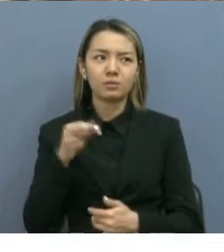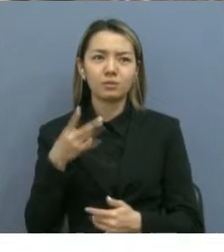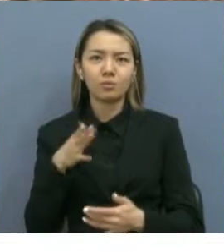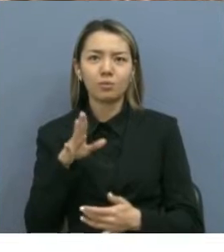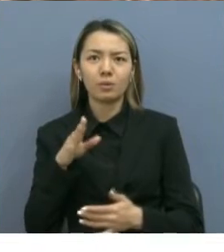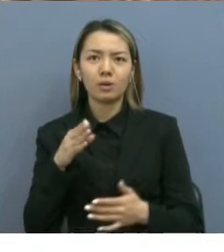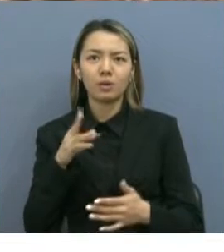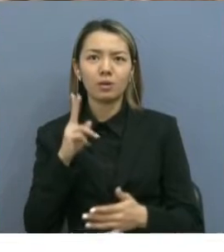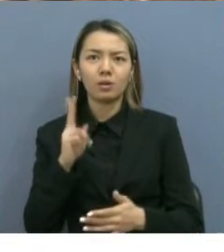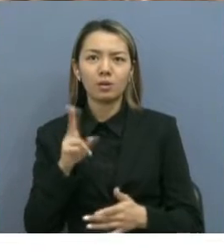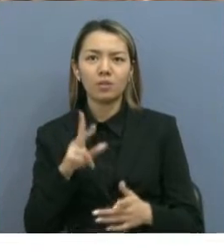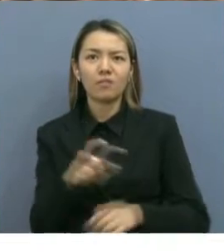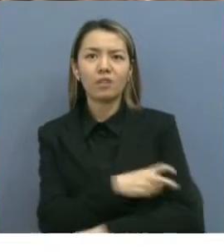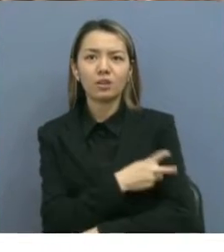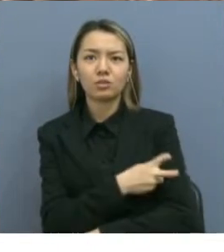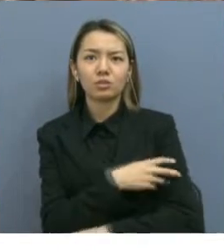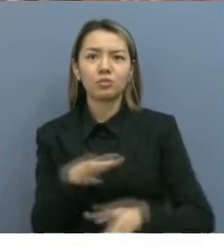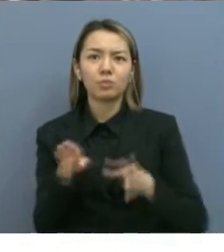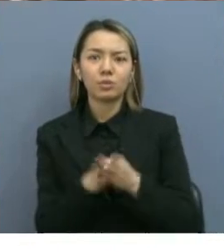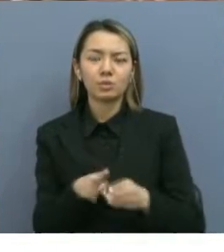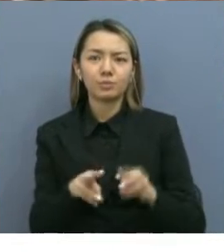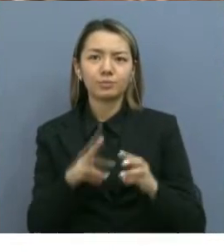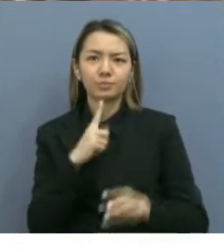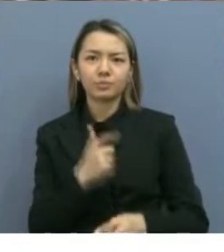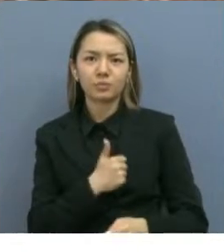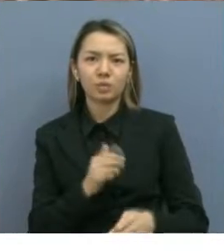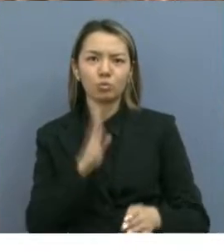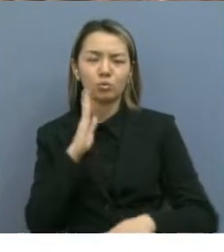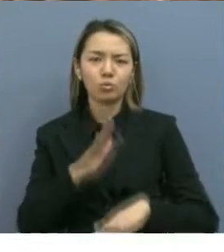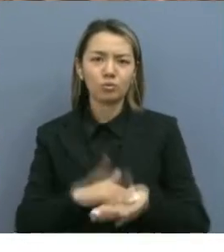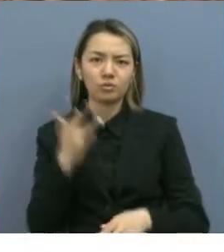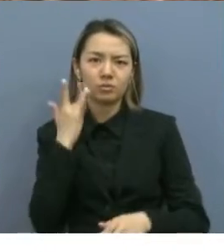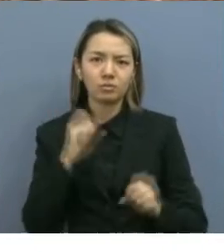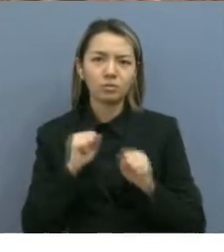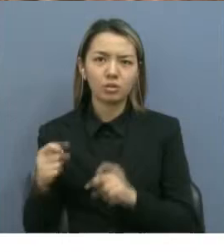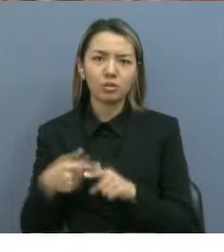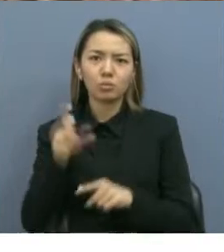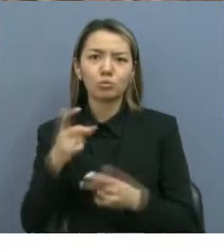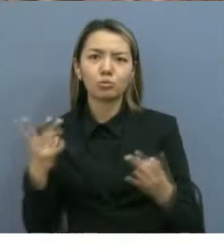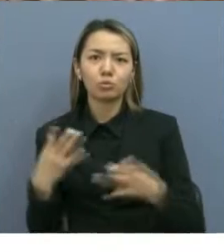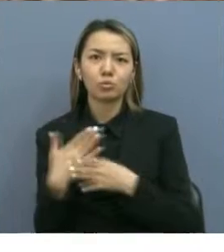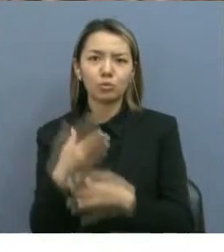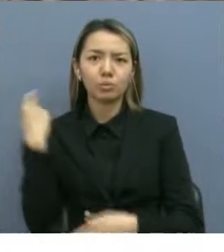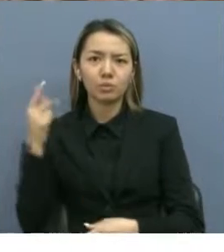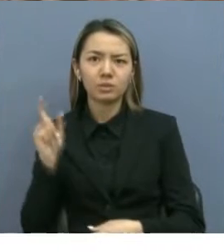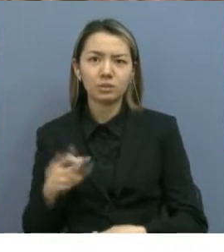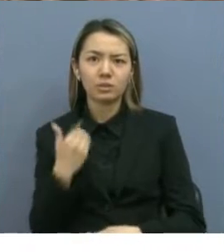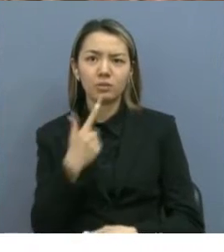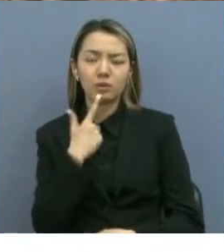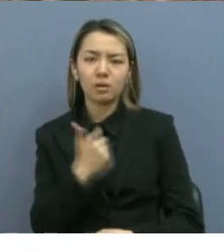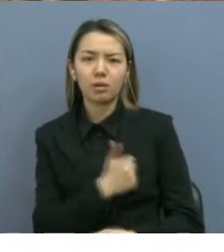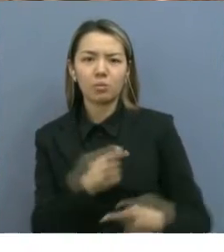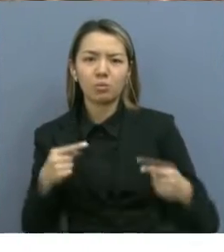парапар. Дәрігерлеріміз бен құқық қорғаушыларымыз күн түндемде арпалысып жатыр. Бұл кісілерге қазір көмек қажет. Президентіміздің